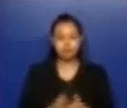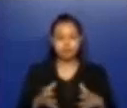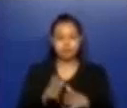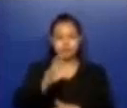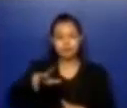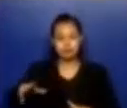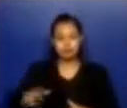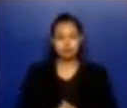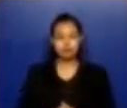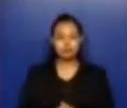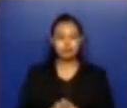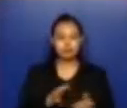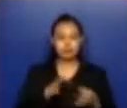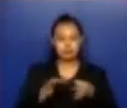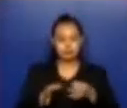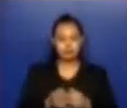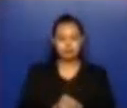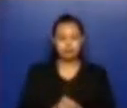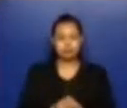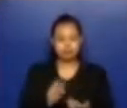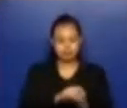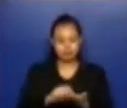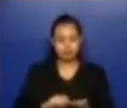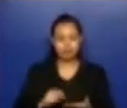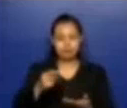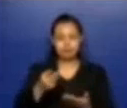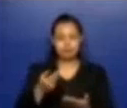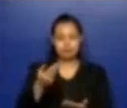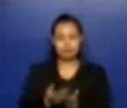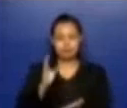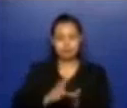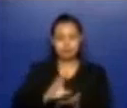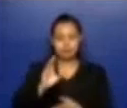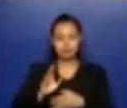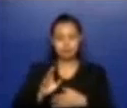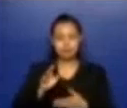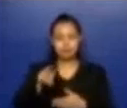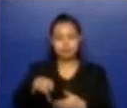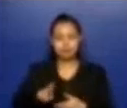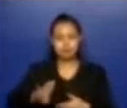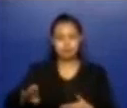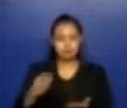ขอใช้สิทธิอภิปรายต่อร่างพระราชบัญญัติงบประมาณรายจ่ายประจำปีงบประมาณ